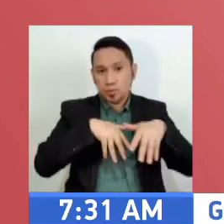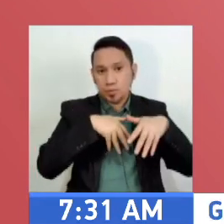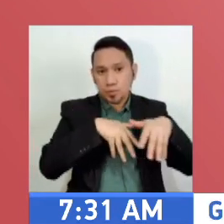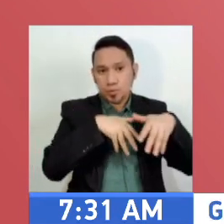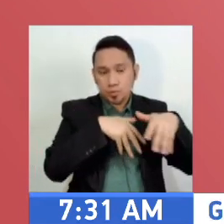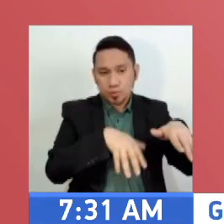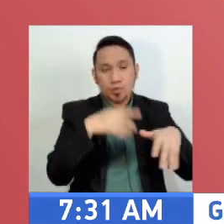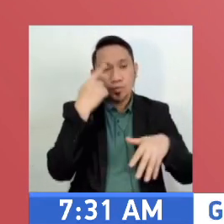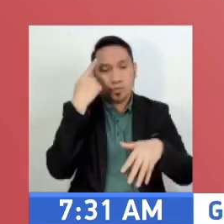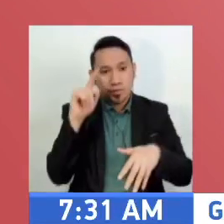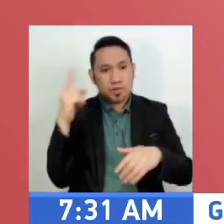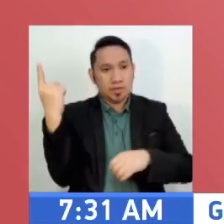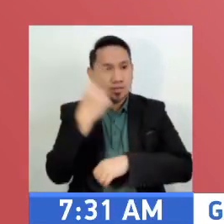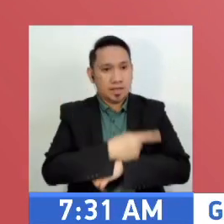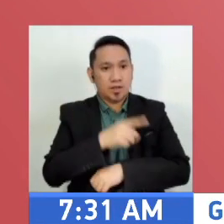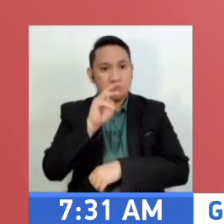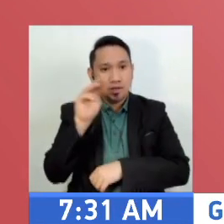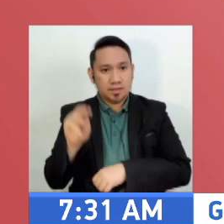Maynila.